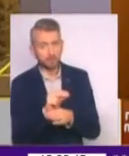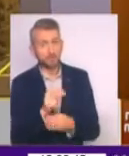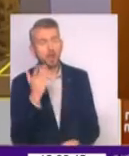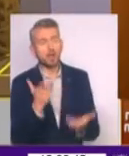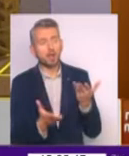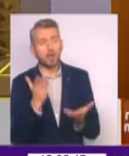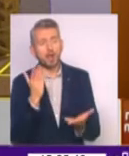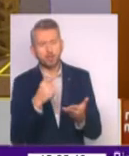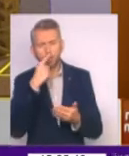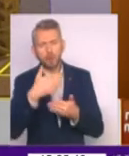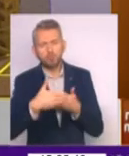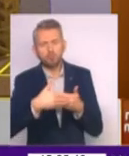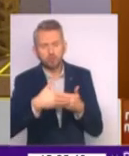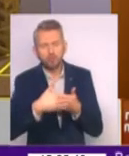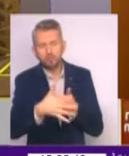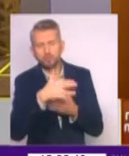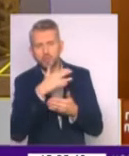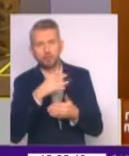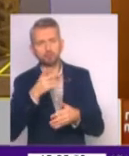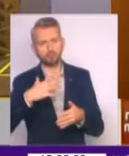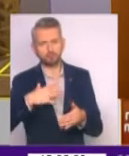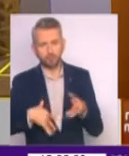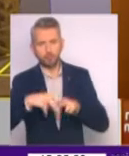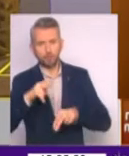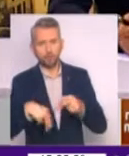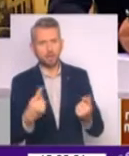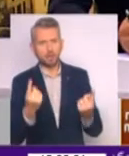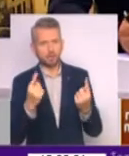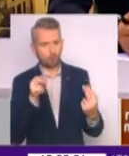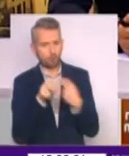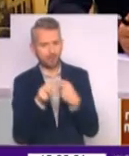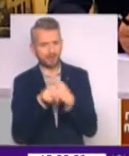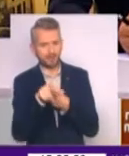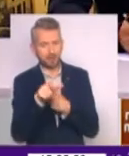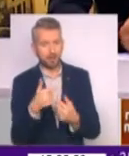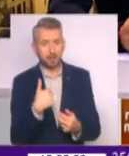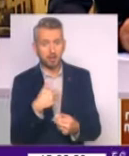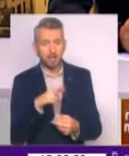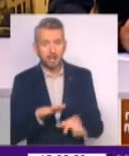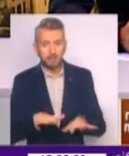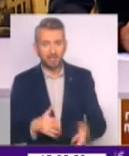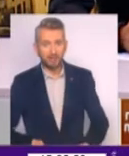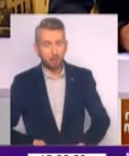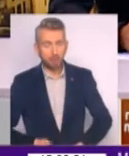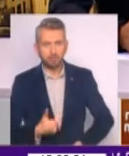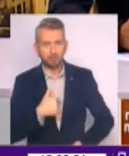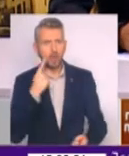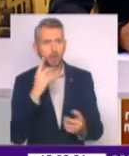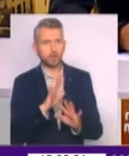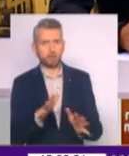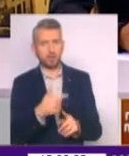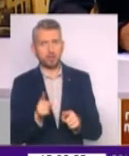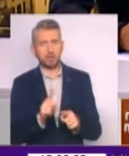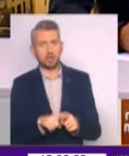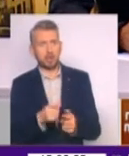якщо найближчим часом доведеться будувати серйозну магістраль. Угу. Я насправді, як місцевий мешканець, я собі цього не уявляю. Ну це хіба